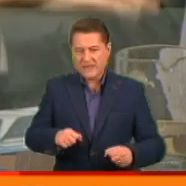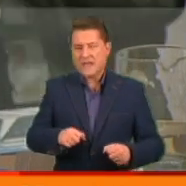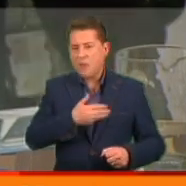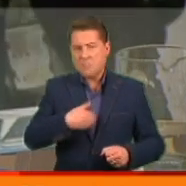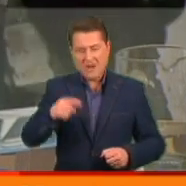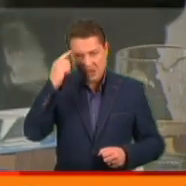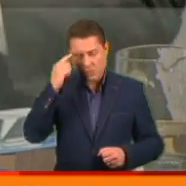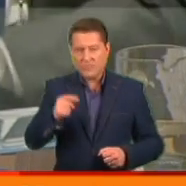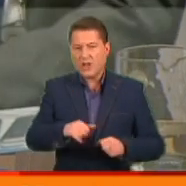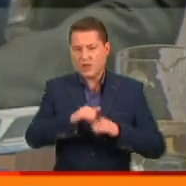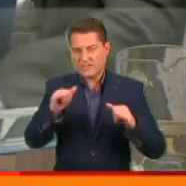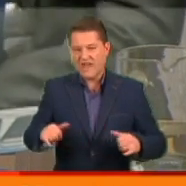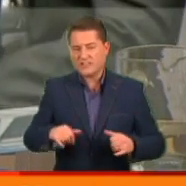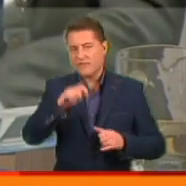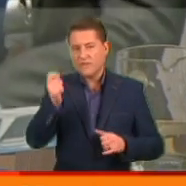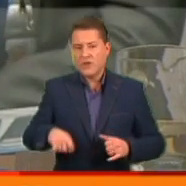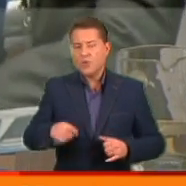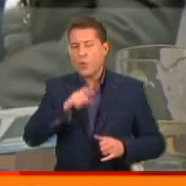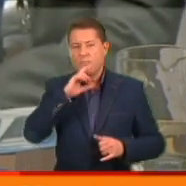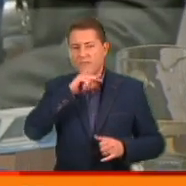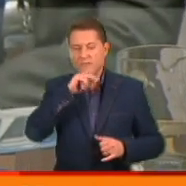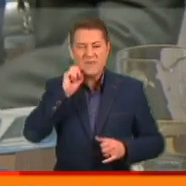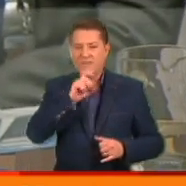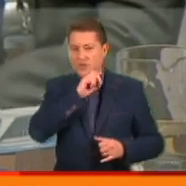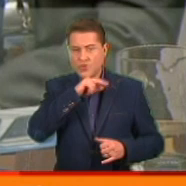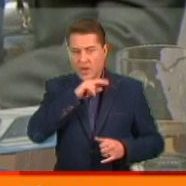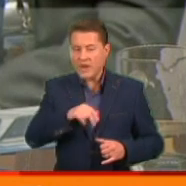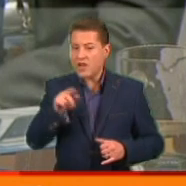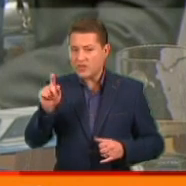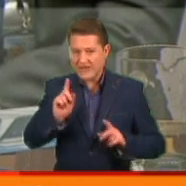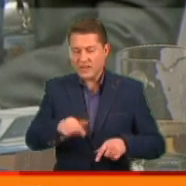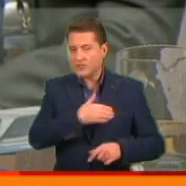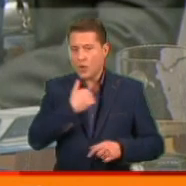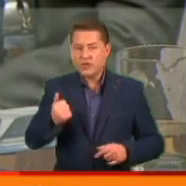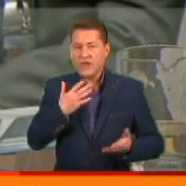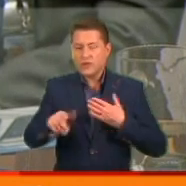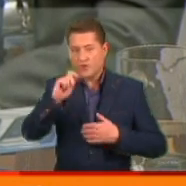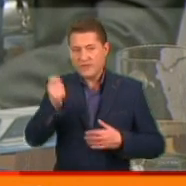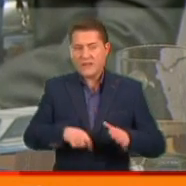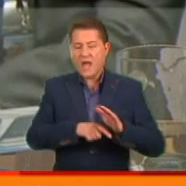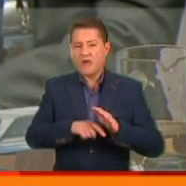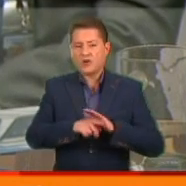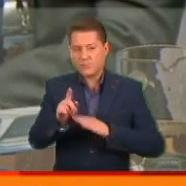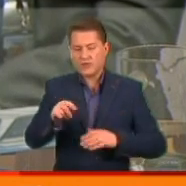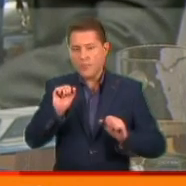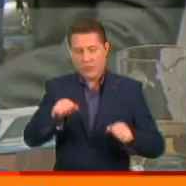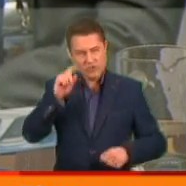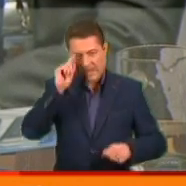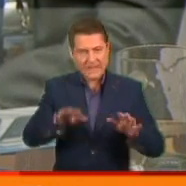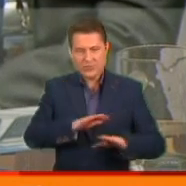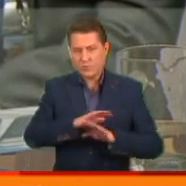розв'язувати війни з Північною Кореєю і тепер теж не хочемо. Але якщо війна розпочнеться, ви можете не сумніватися.